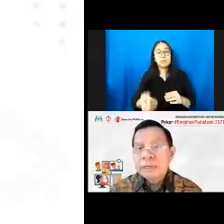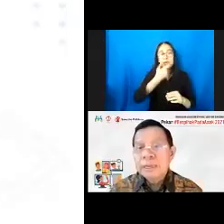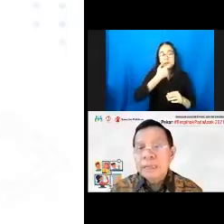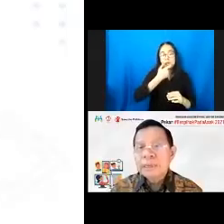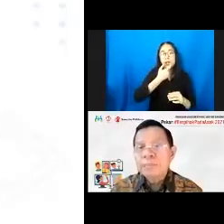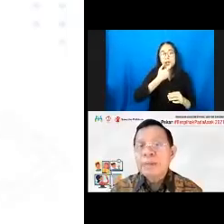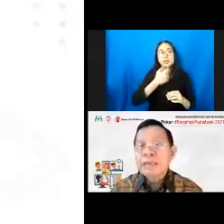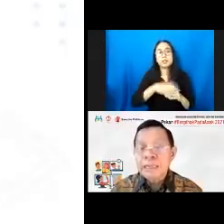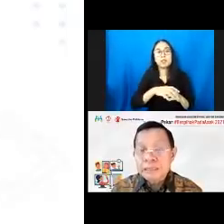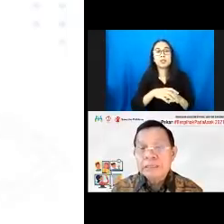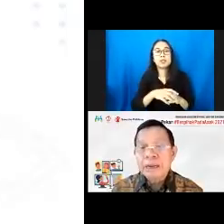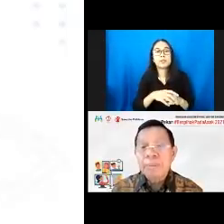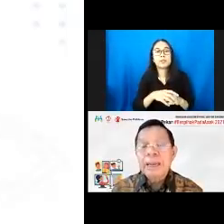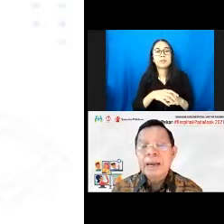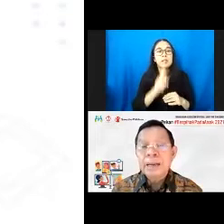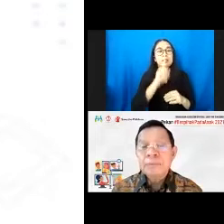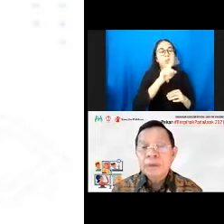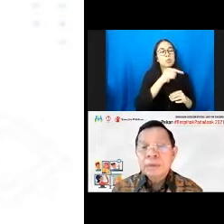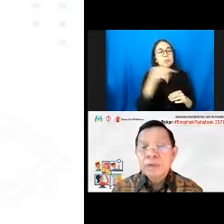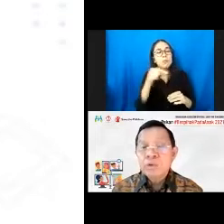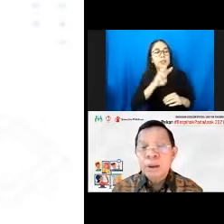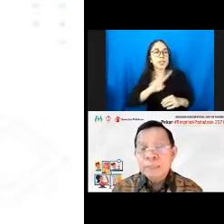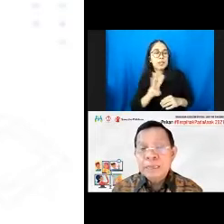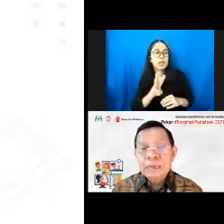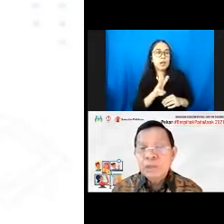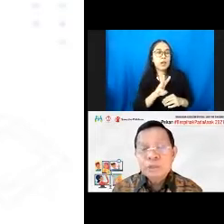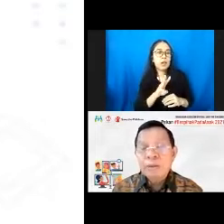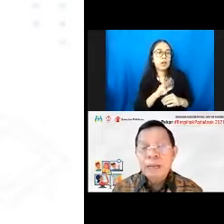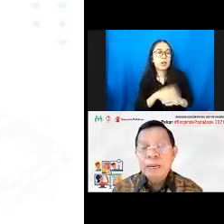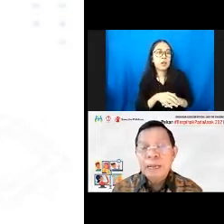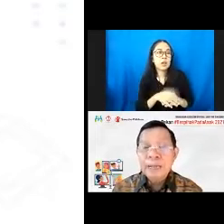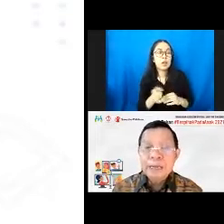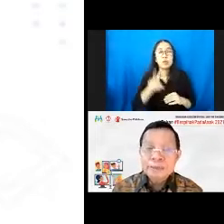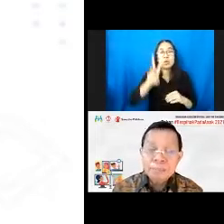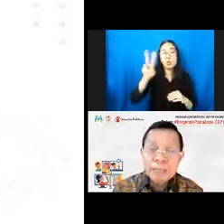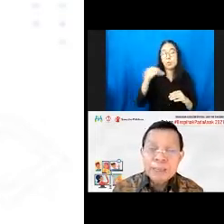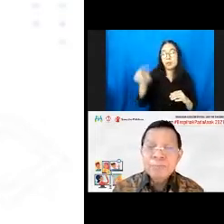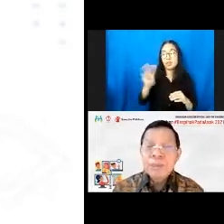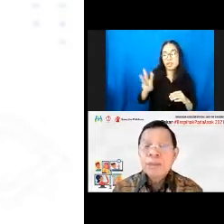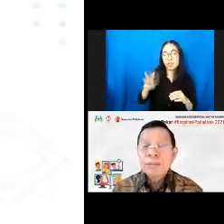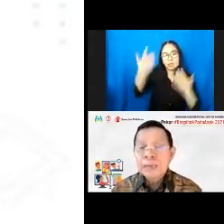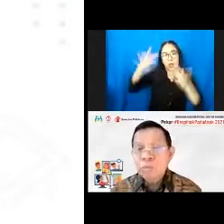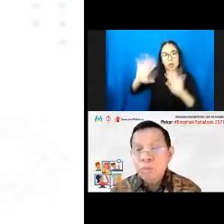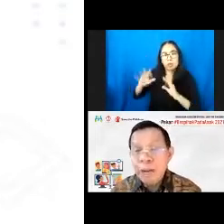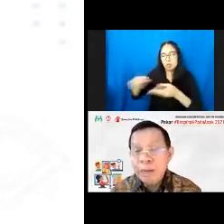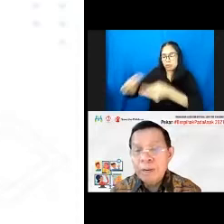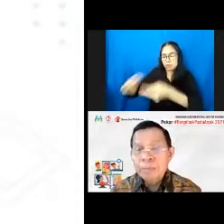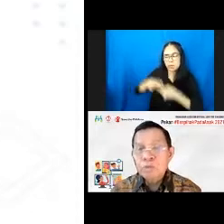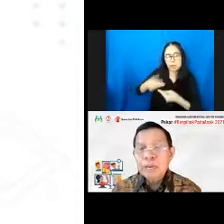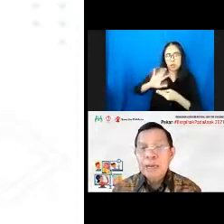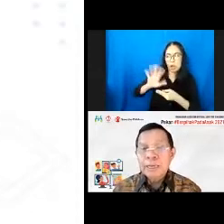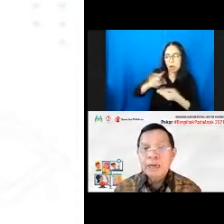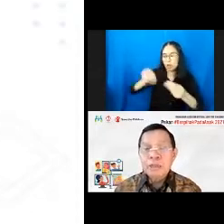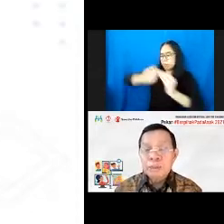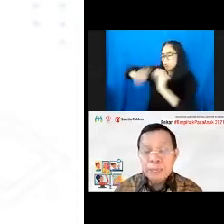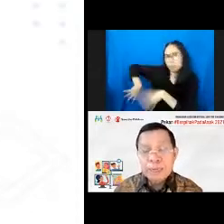sekitar sepertiganya saja. Bayangkan. Jadi dua pertiga itu entah kemana. Entah tidak sampai, entah dibuang oleh